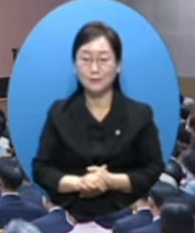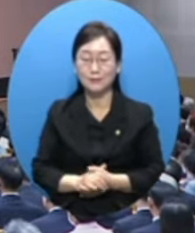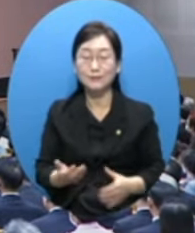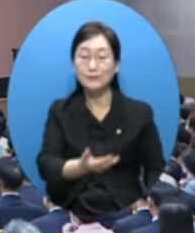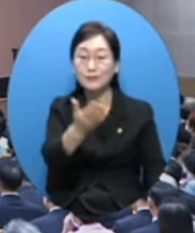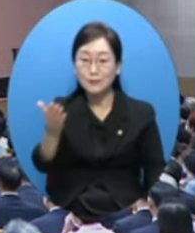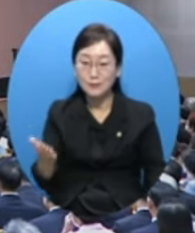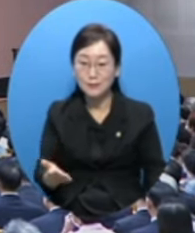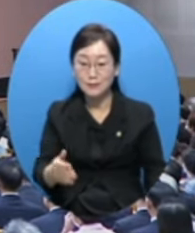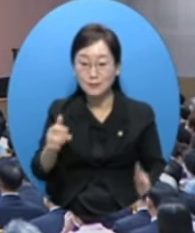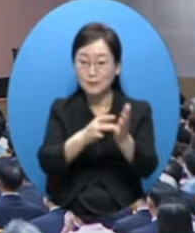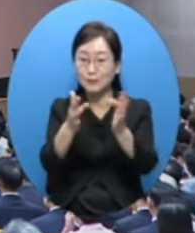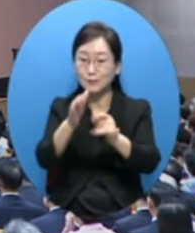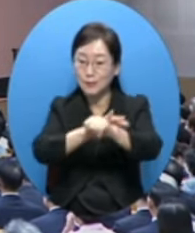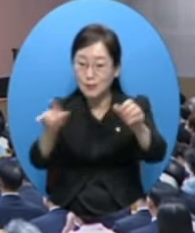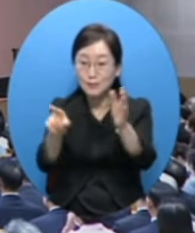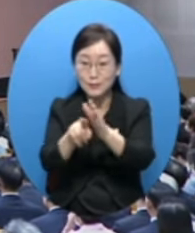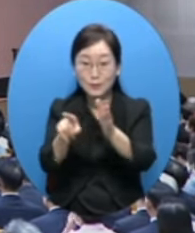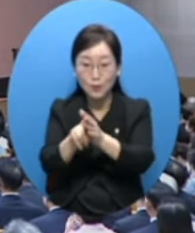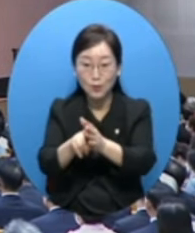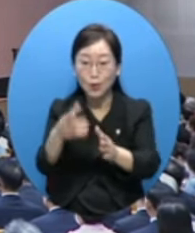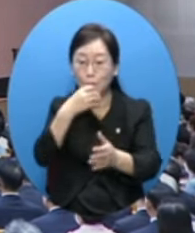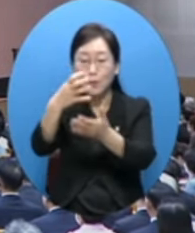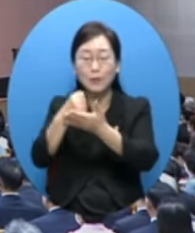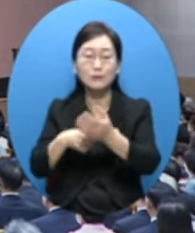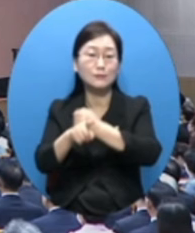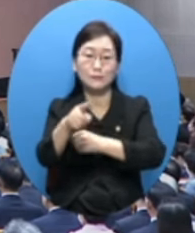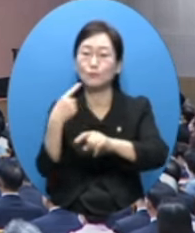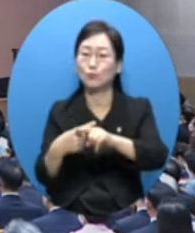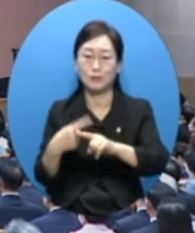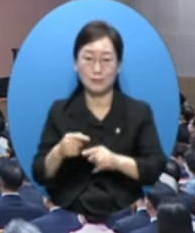여러분 예수님을 잘 믿으면 우리 복받은 인생이 되는 것입니다.